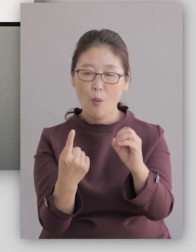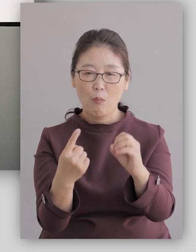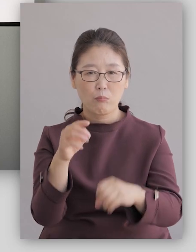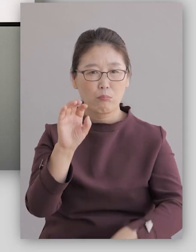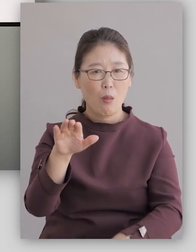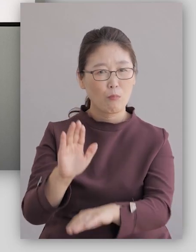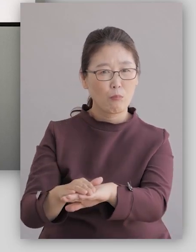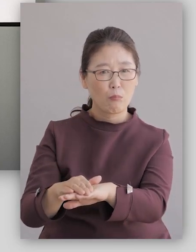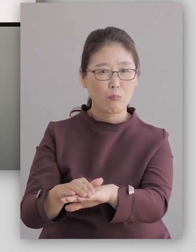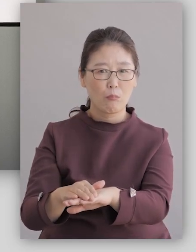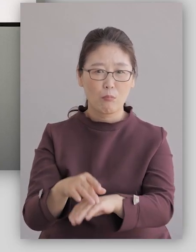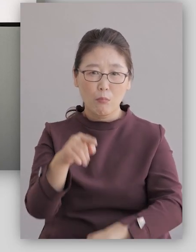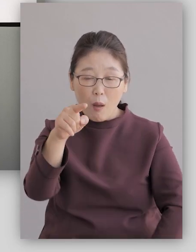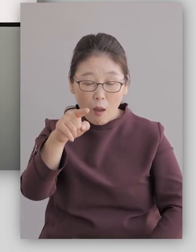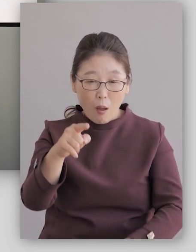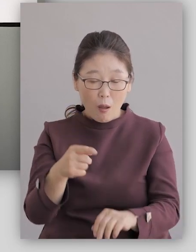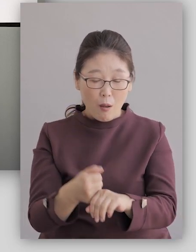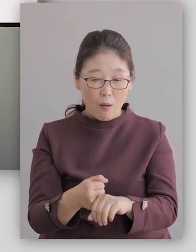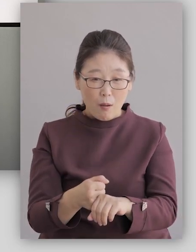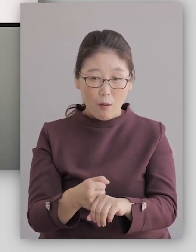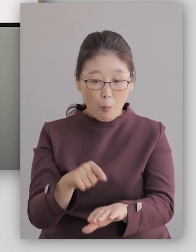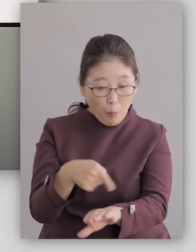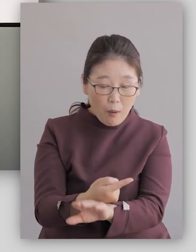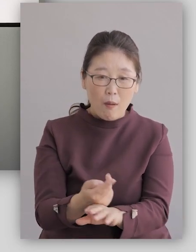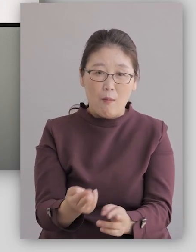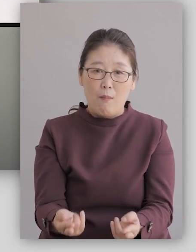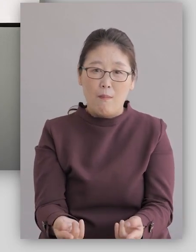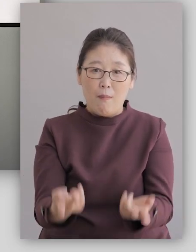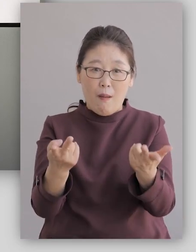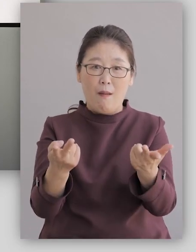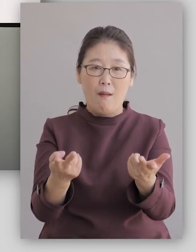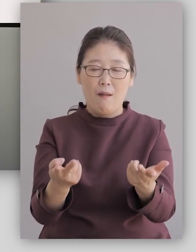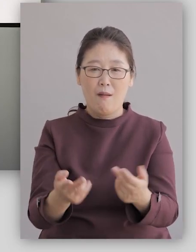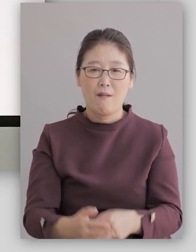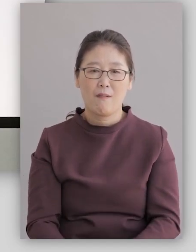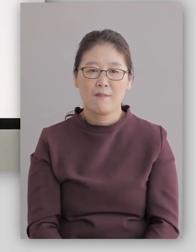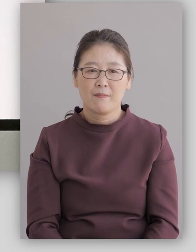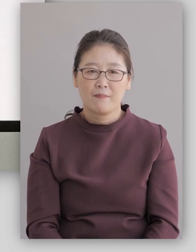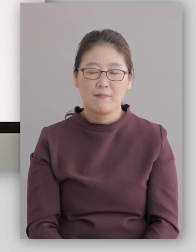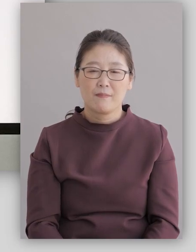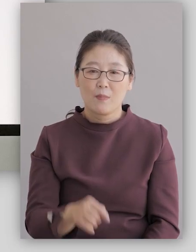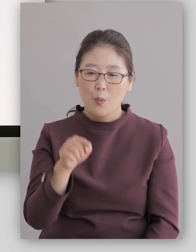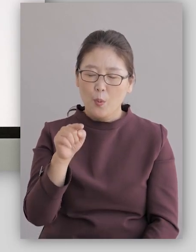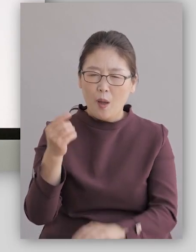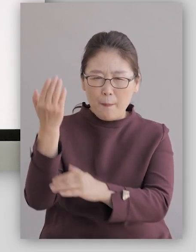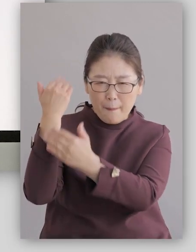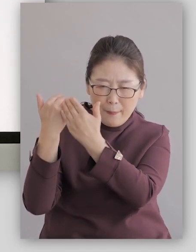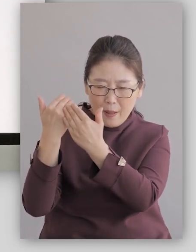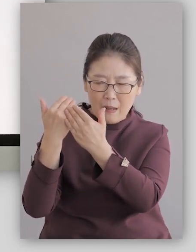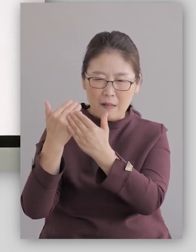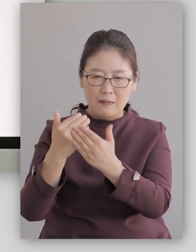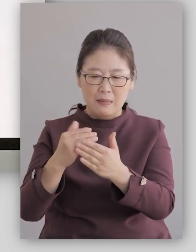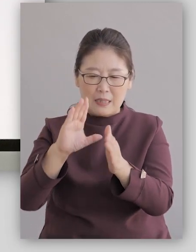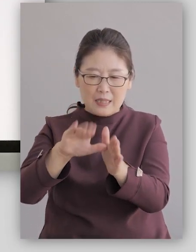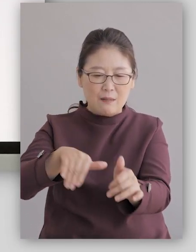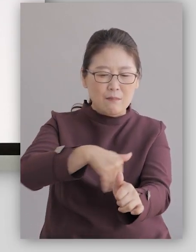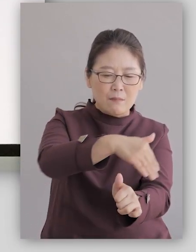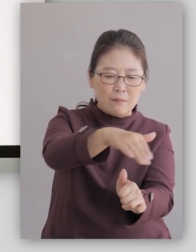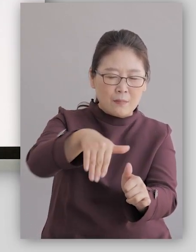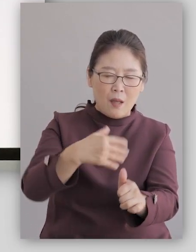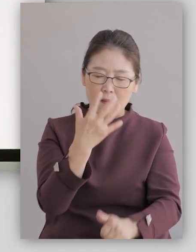제호만 남겨놓고 하얗게 그 패널을 탈각시킴으로써 그 당시 암울했던